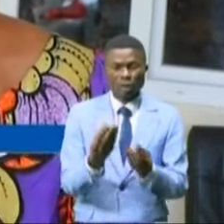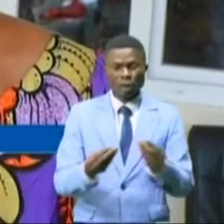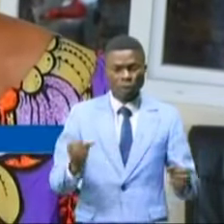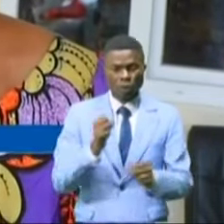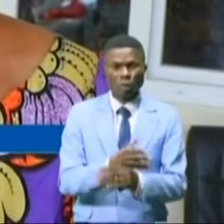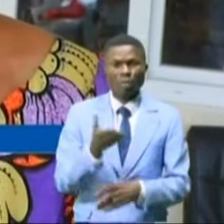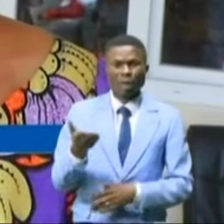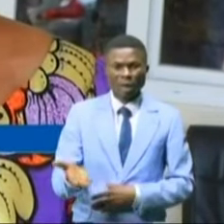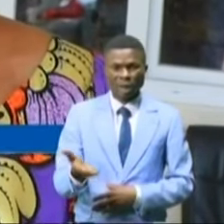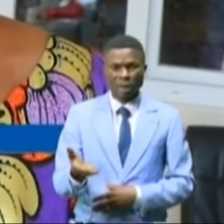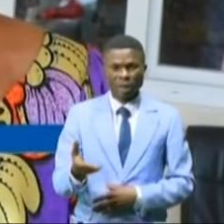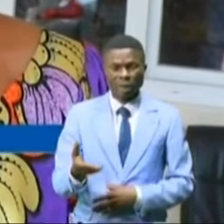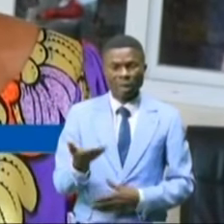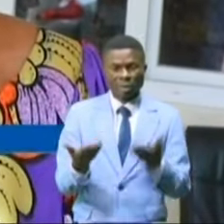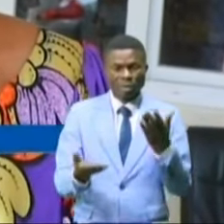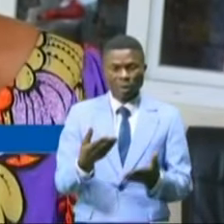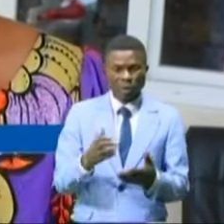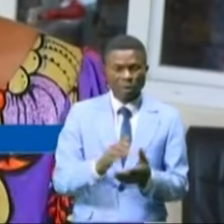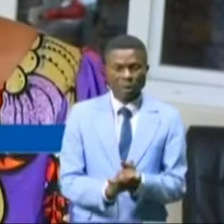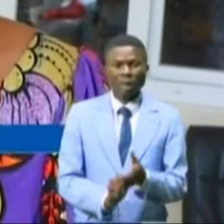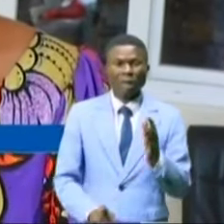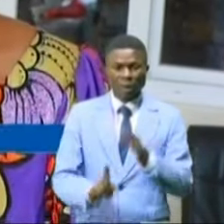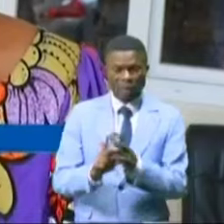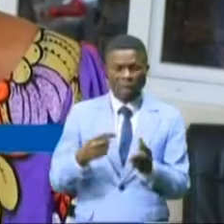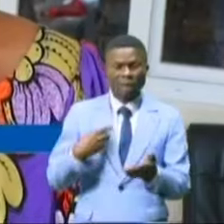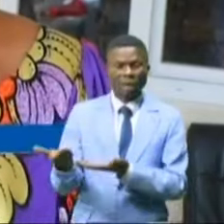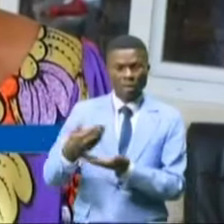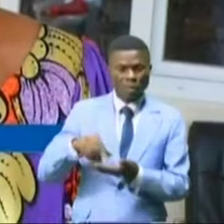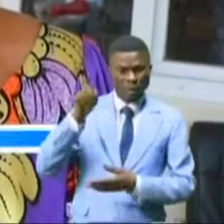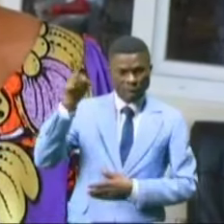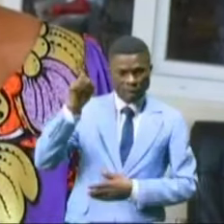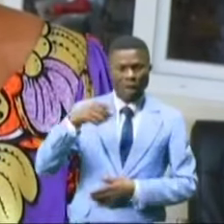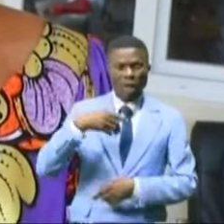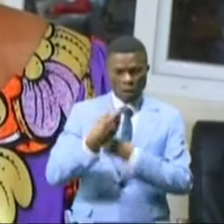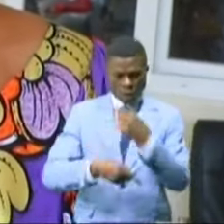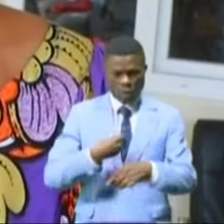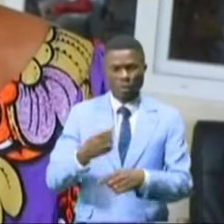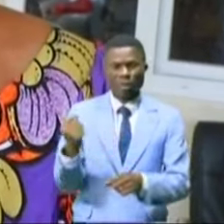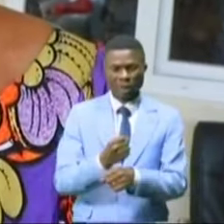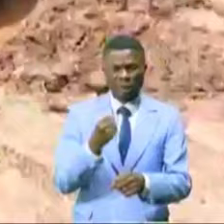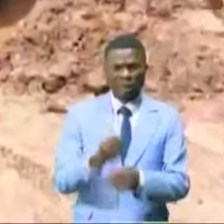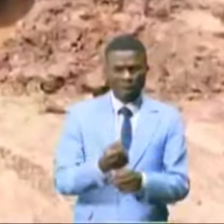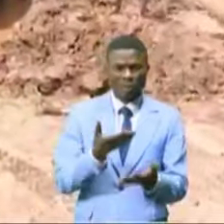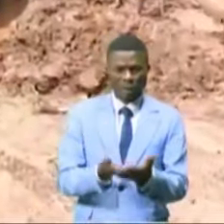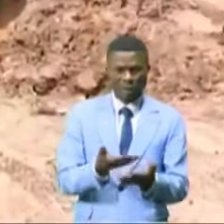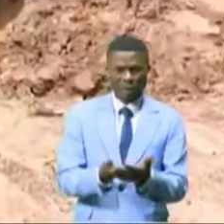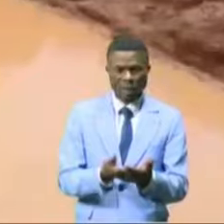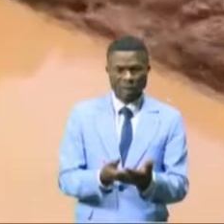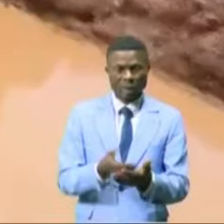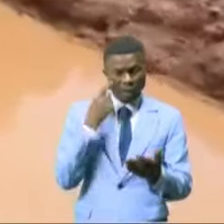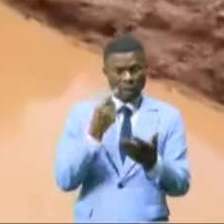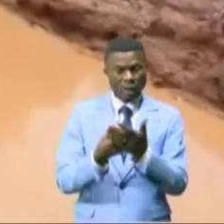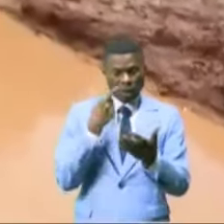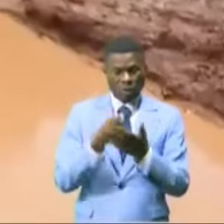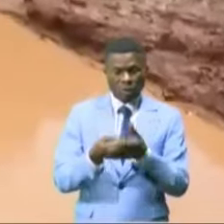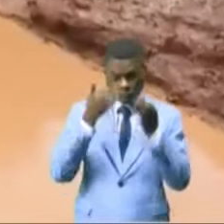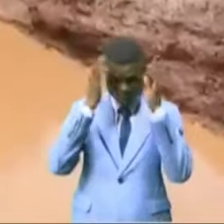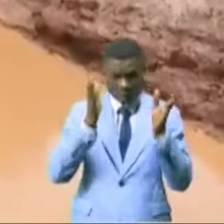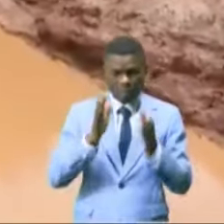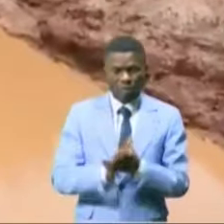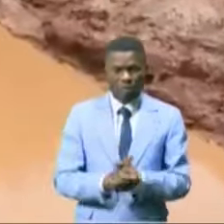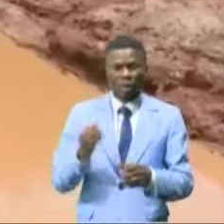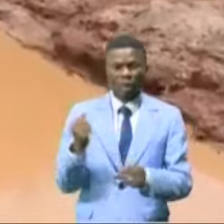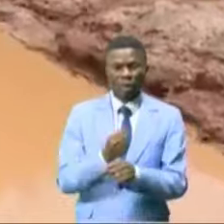solutions et je pense, de mon retour, nous allons commencer à réhabiliter ces bourbiers-là. Le constat est amer, les